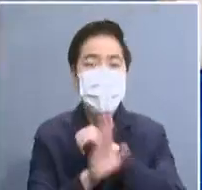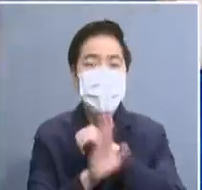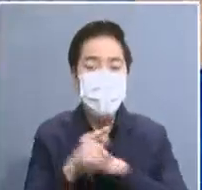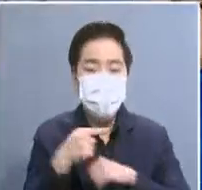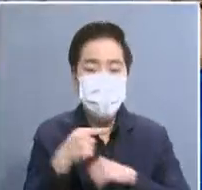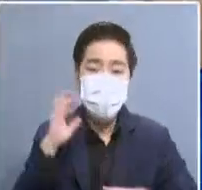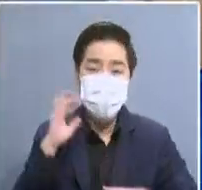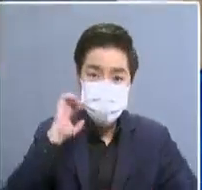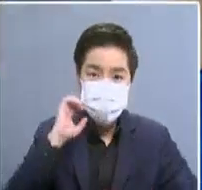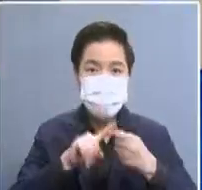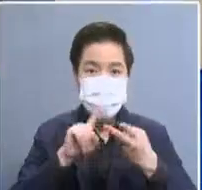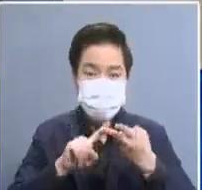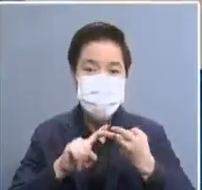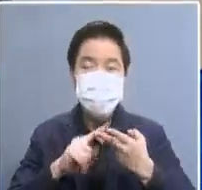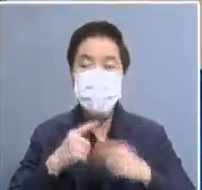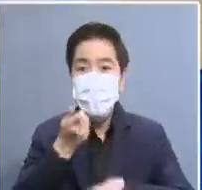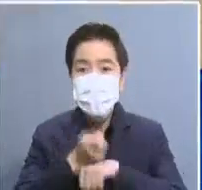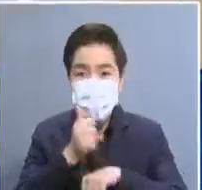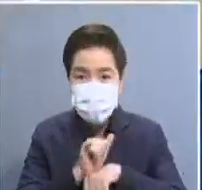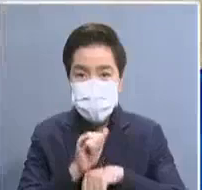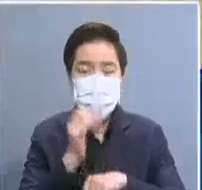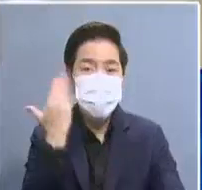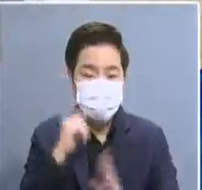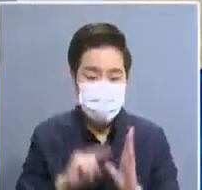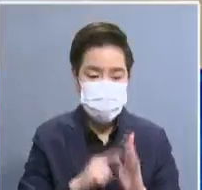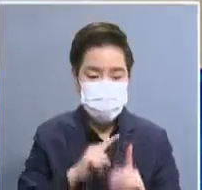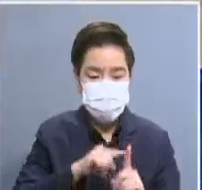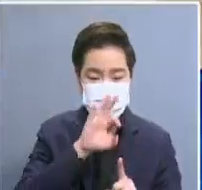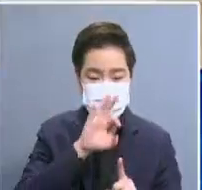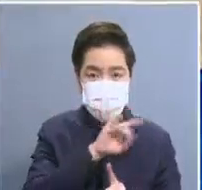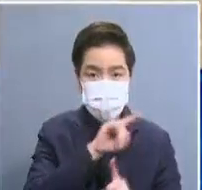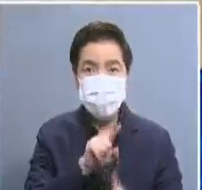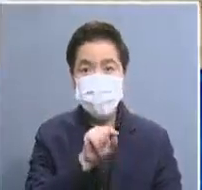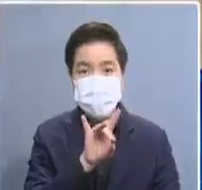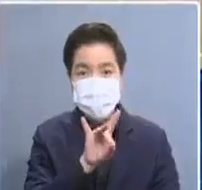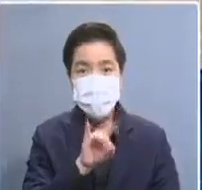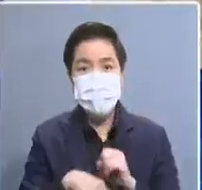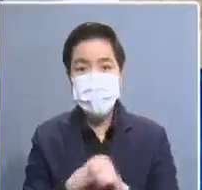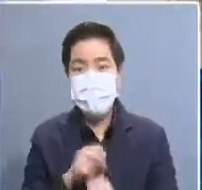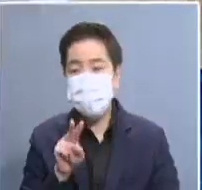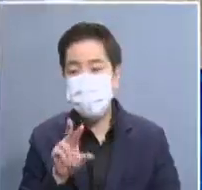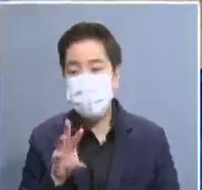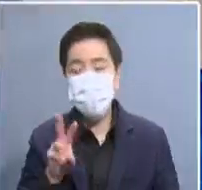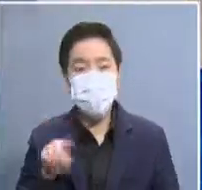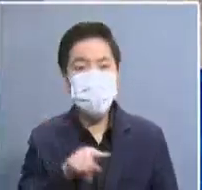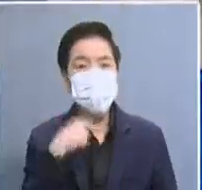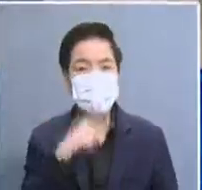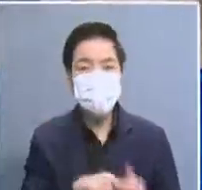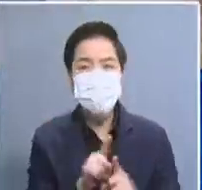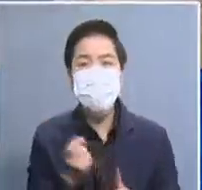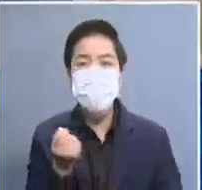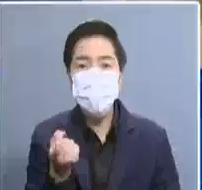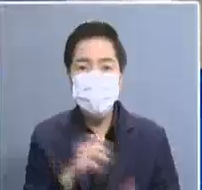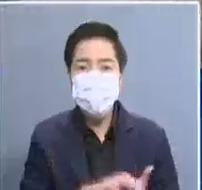พระนครศรีอยุธยาเล่าย้อนกลับไปหน่อยหน้าตั้งแต่ 28กันยายนปี 62นะฮะนางสาวสุทธาทิพย์นะคะไปไลฟ์